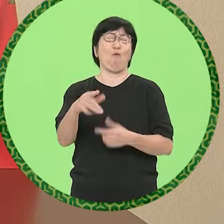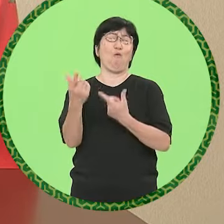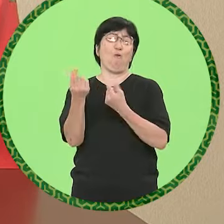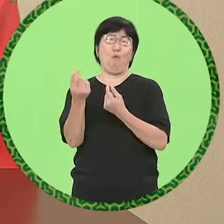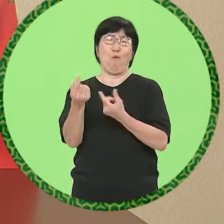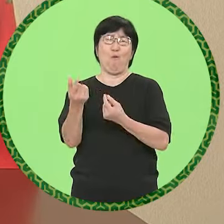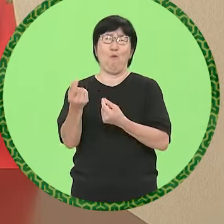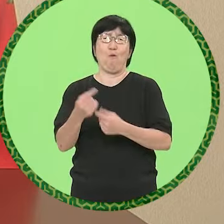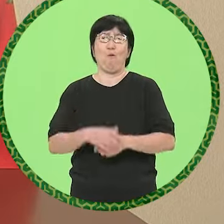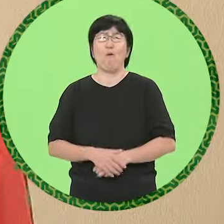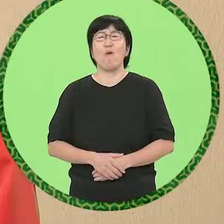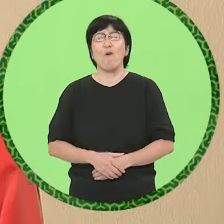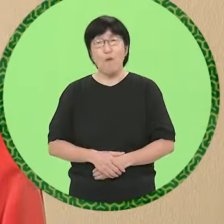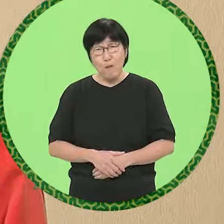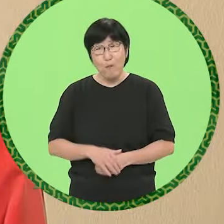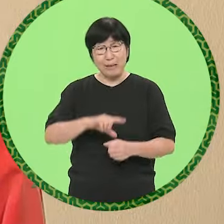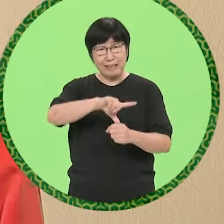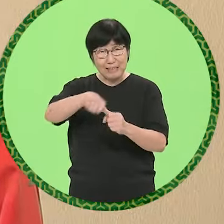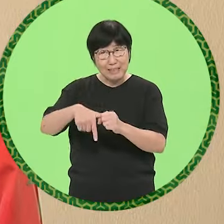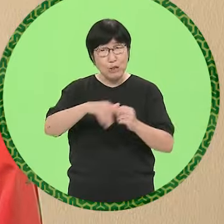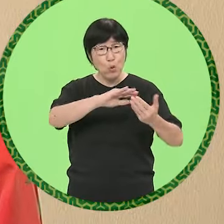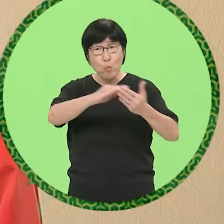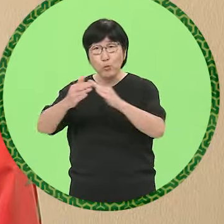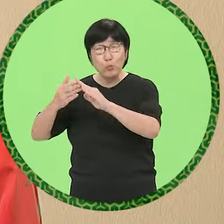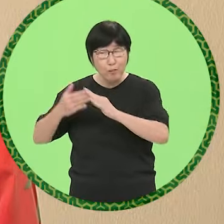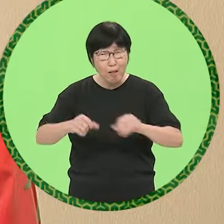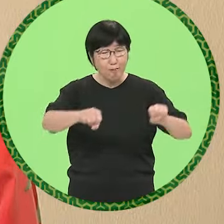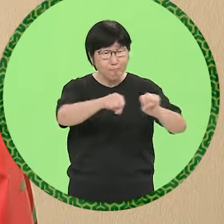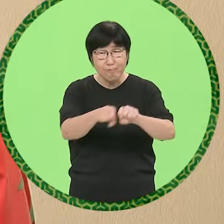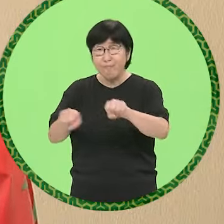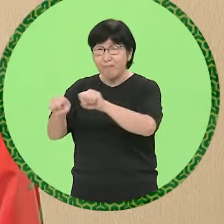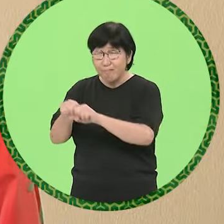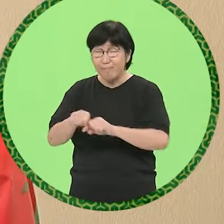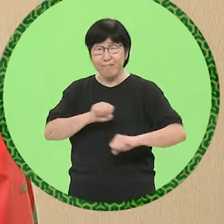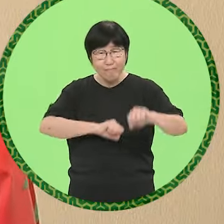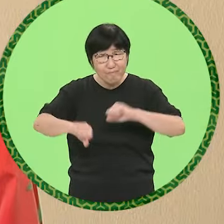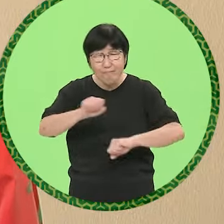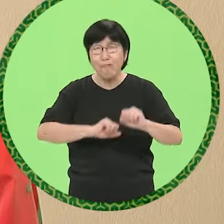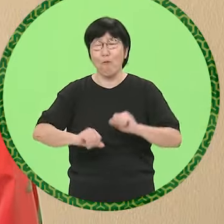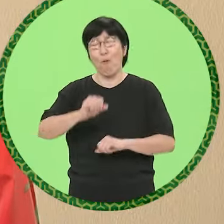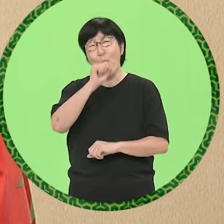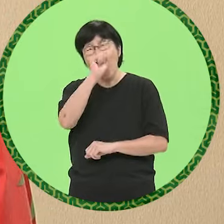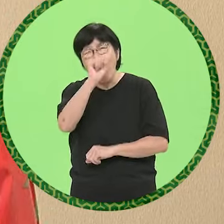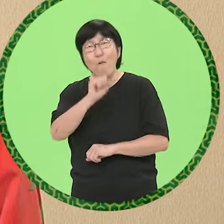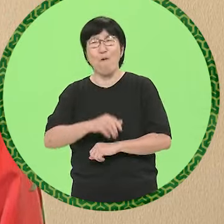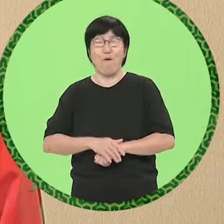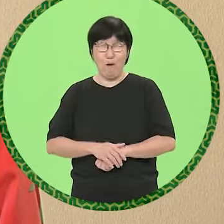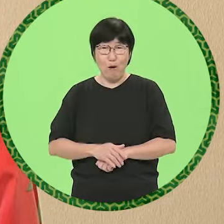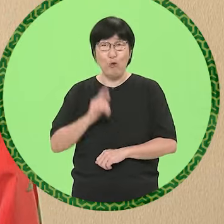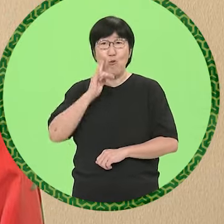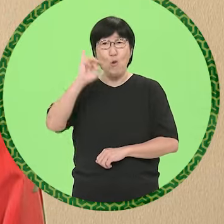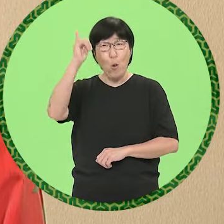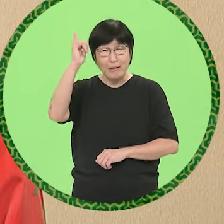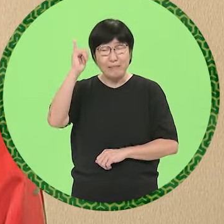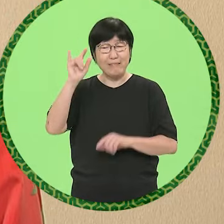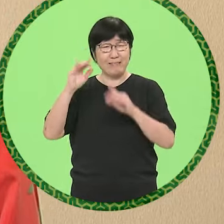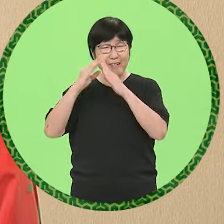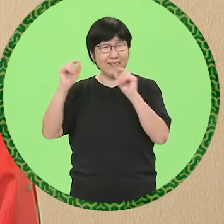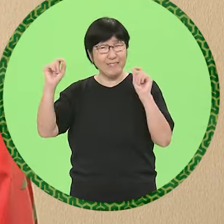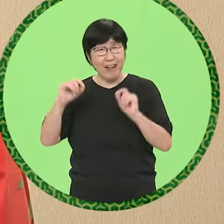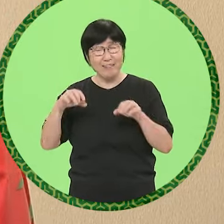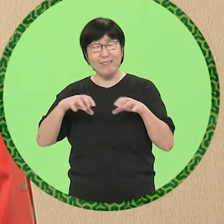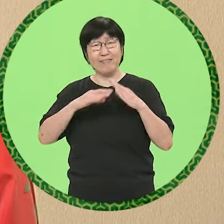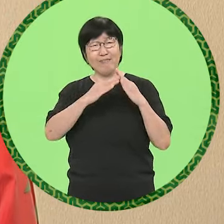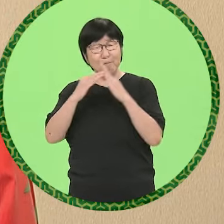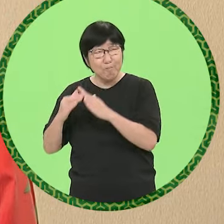うなんです。地域コミュニティの担い手になっているのも素敵ですよね。ご両親との近居をきっかけ